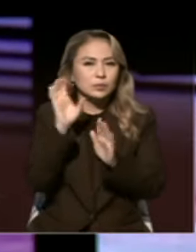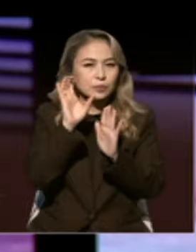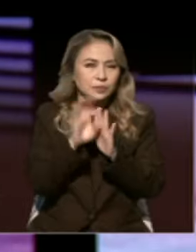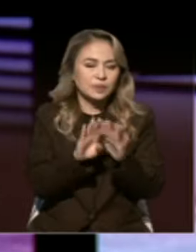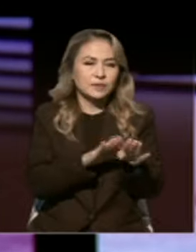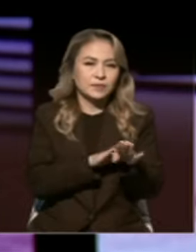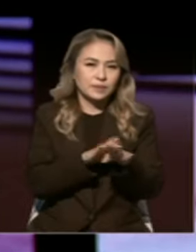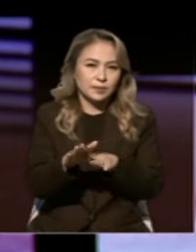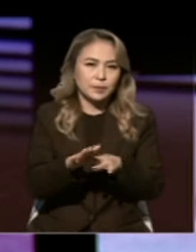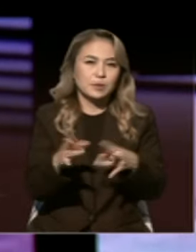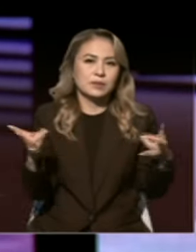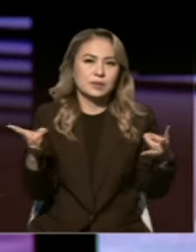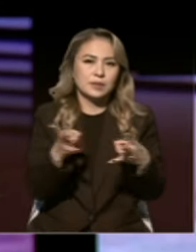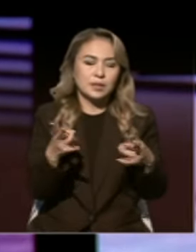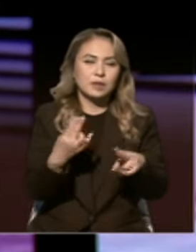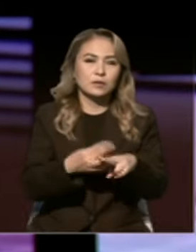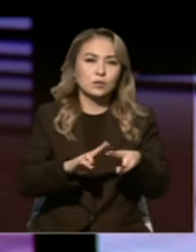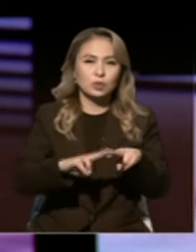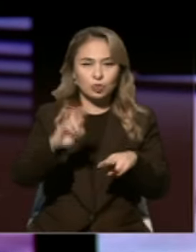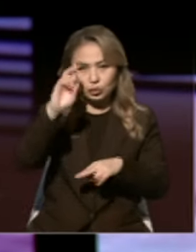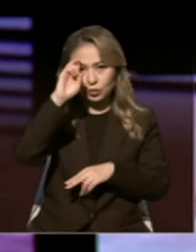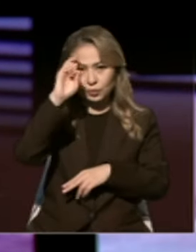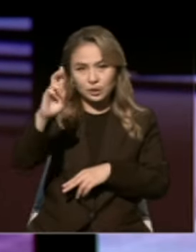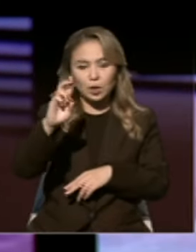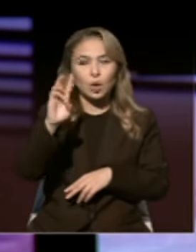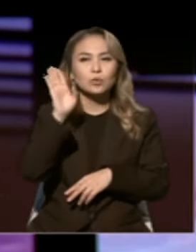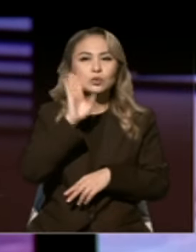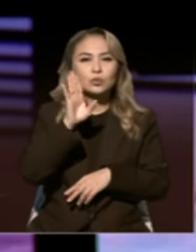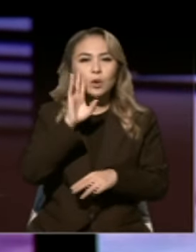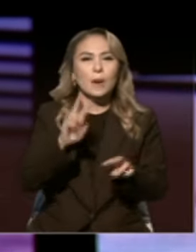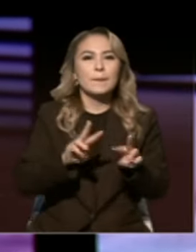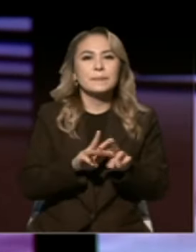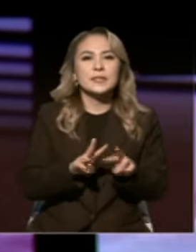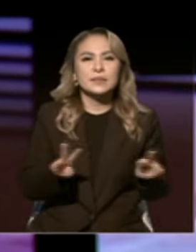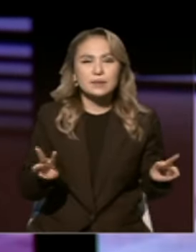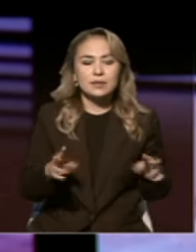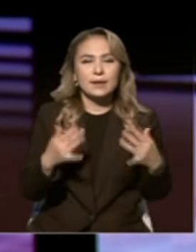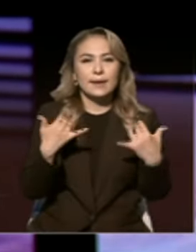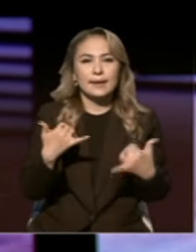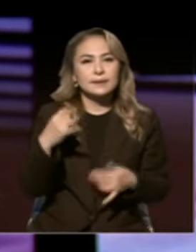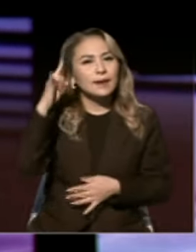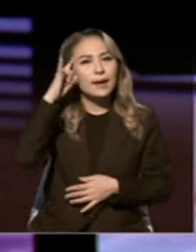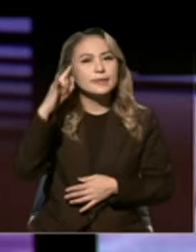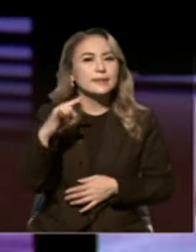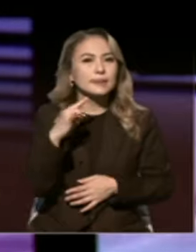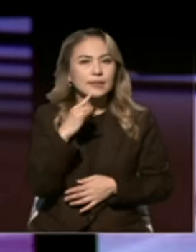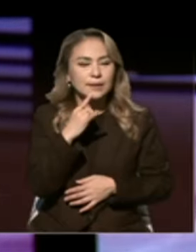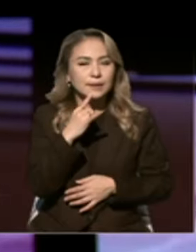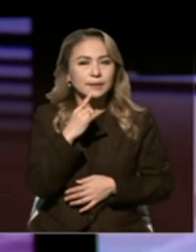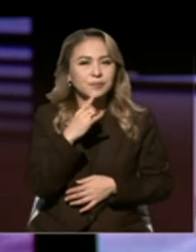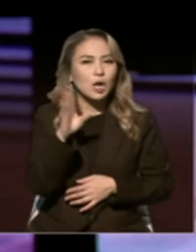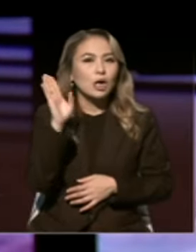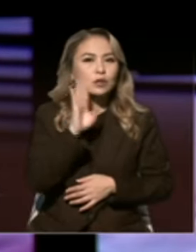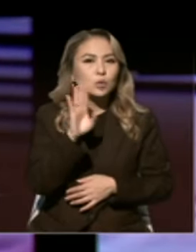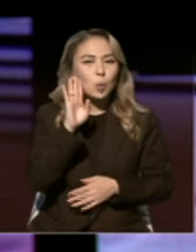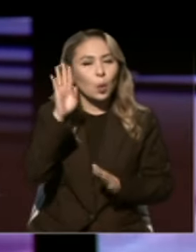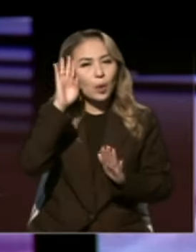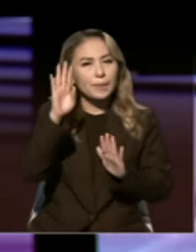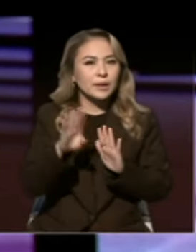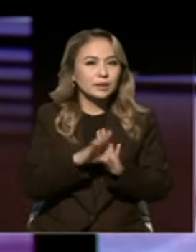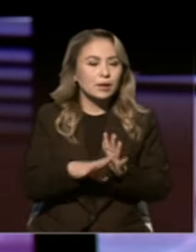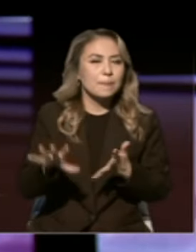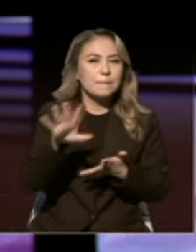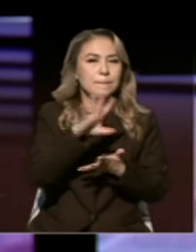керек. Сосын мына үкімет жалпы су министрлігі осы Қазақстандағы су қоймалардың